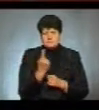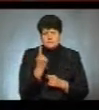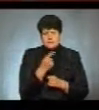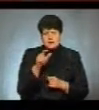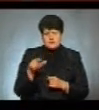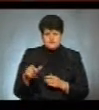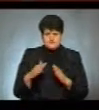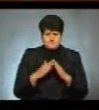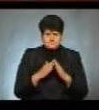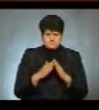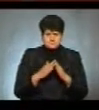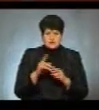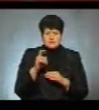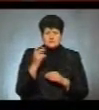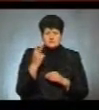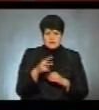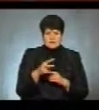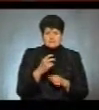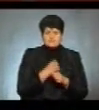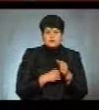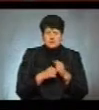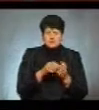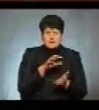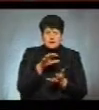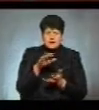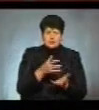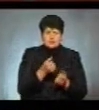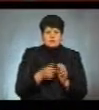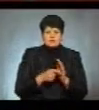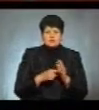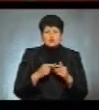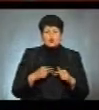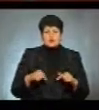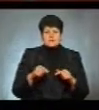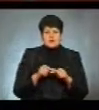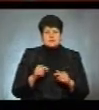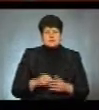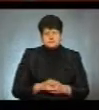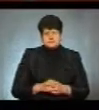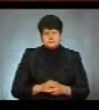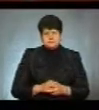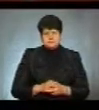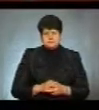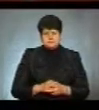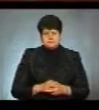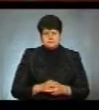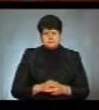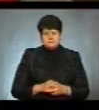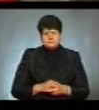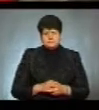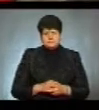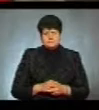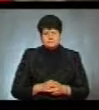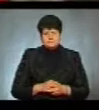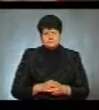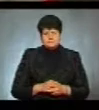на дому. 120 великодніх пакетів отримали в приміщенні організації. Подробиці у сюжеті Анжели Шови.